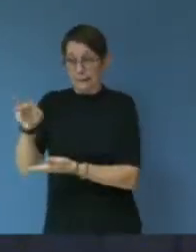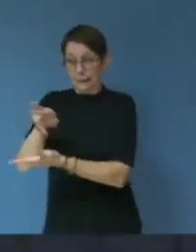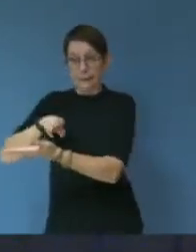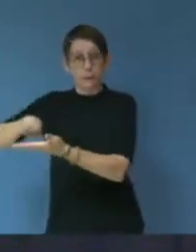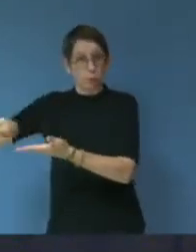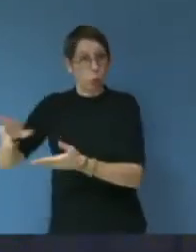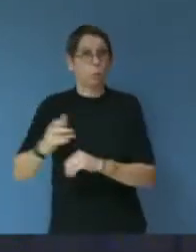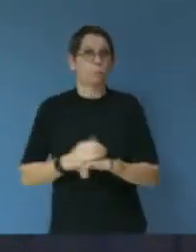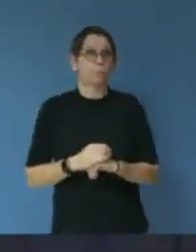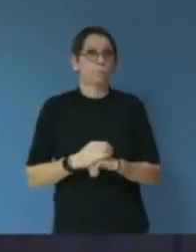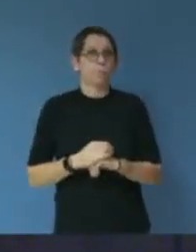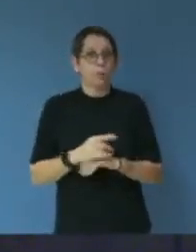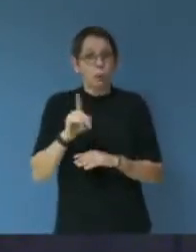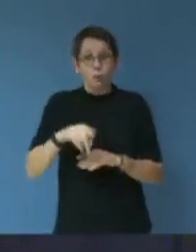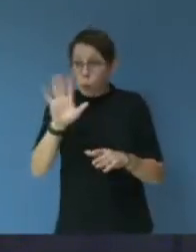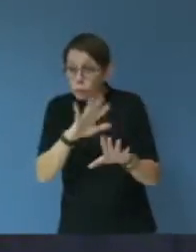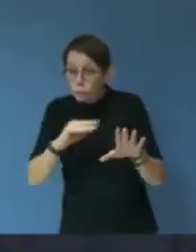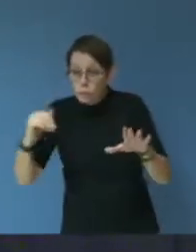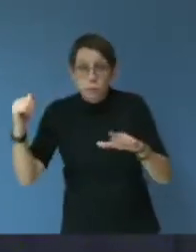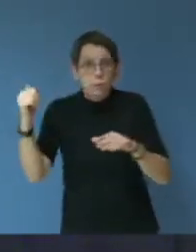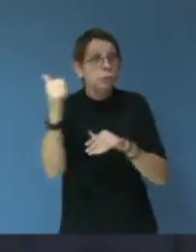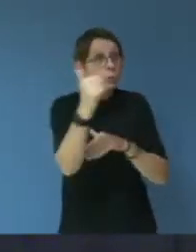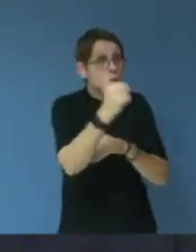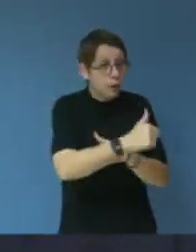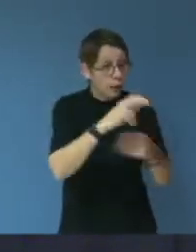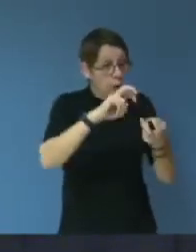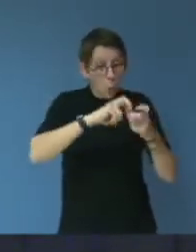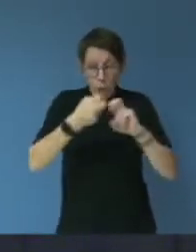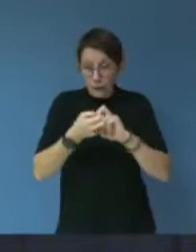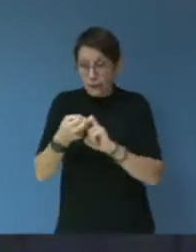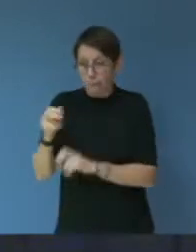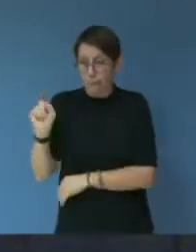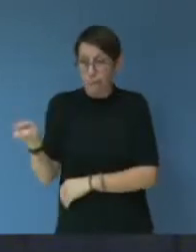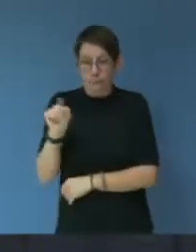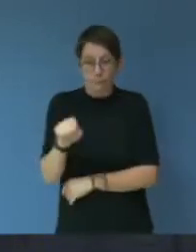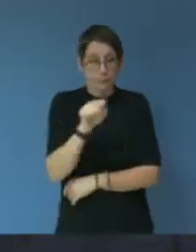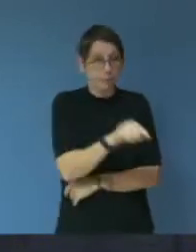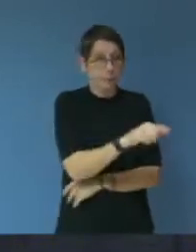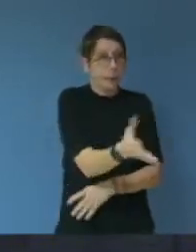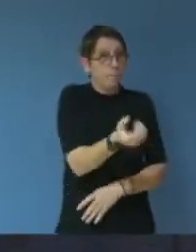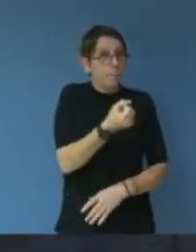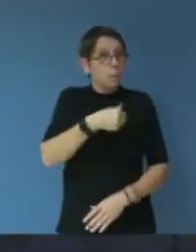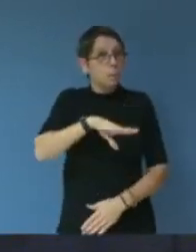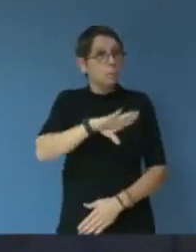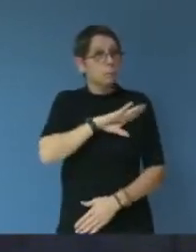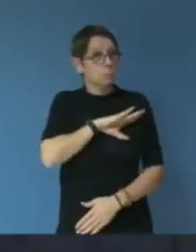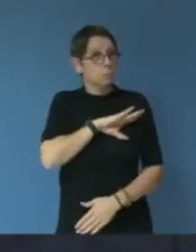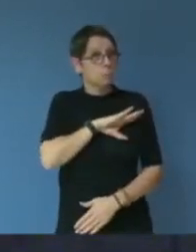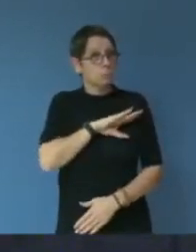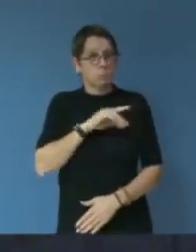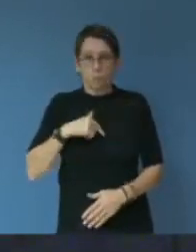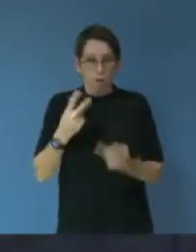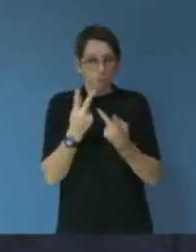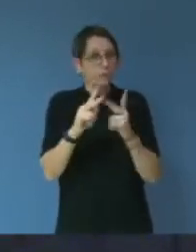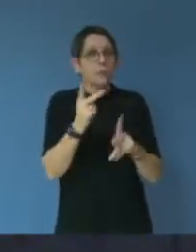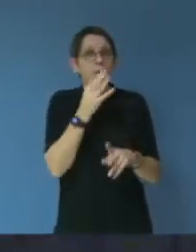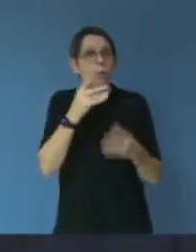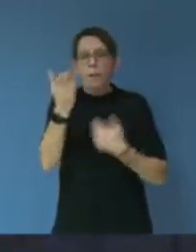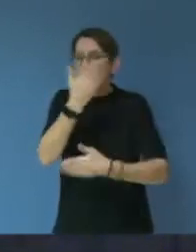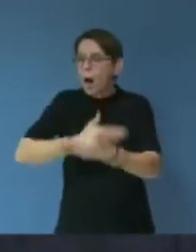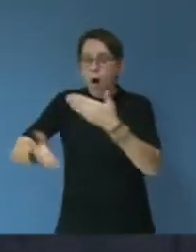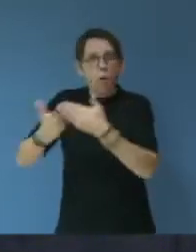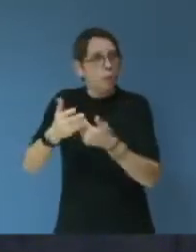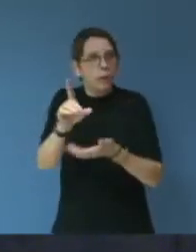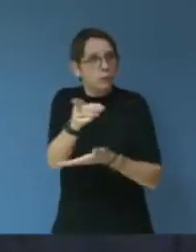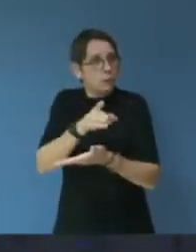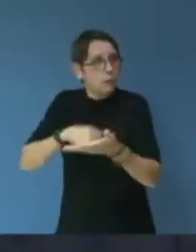que chacune de ces collectivités, bien sûr, prenne ses responsabilités et que la commune ne pourra pas se substituer au département, voire